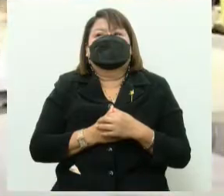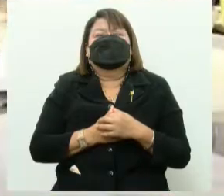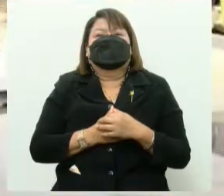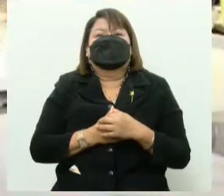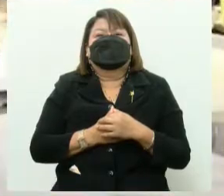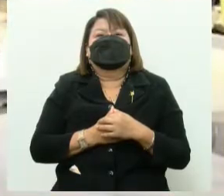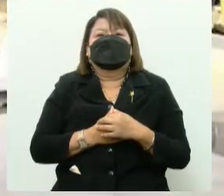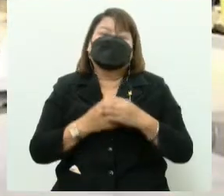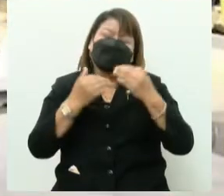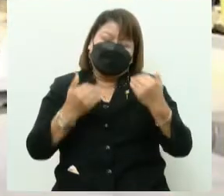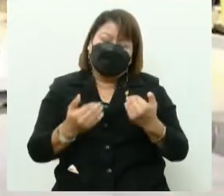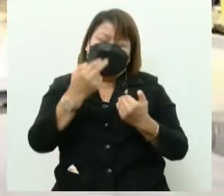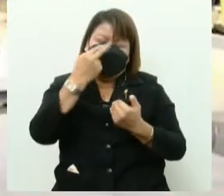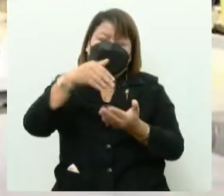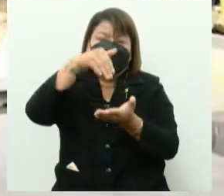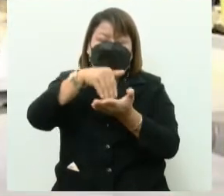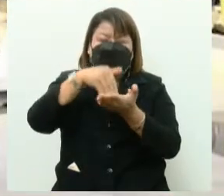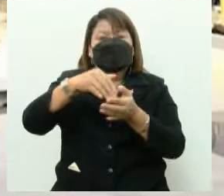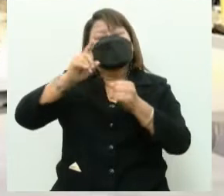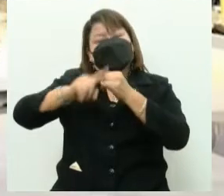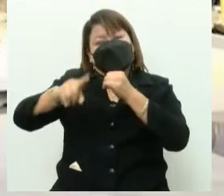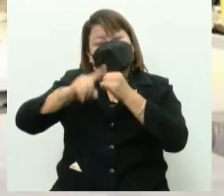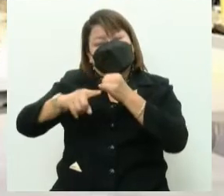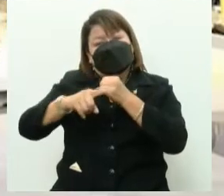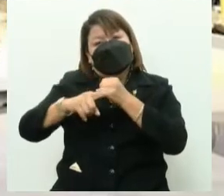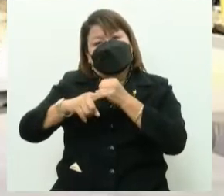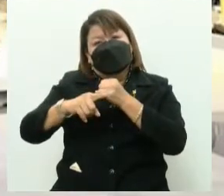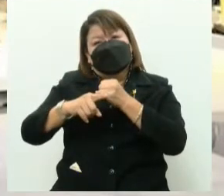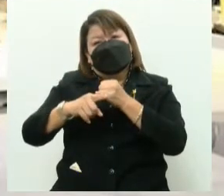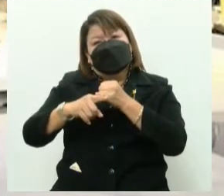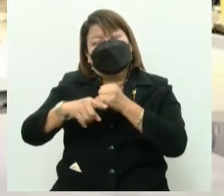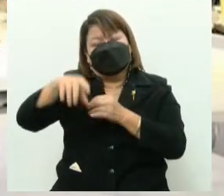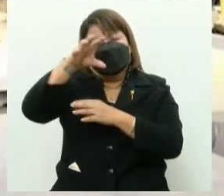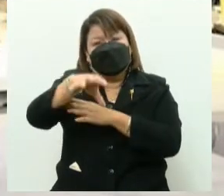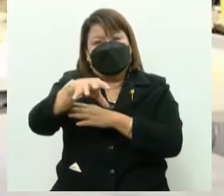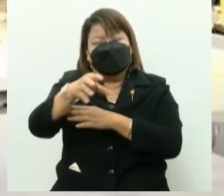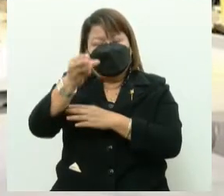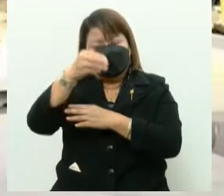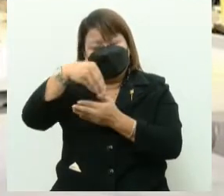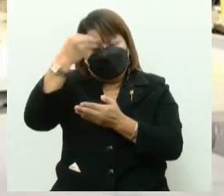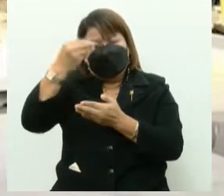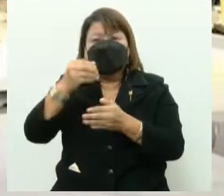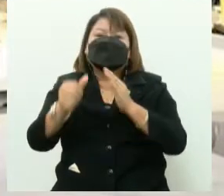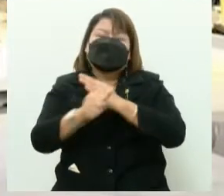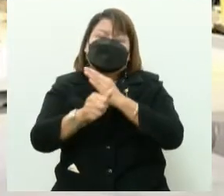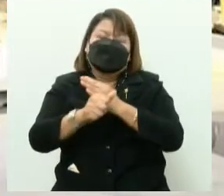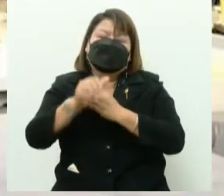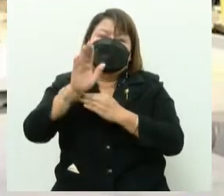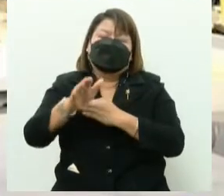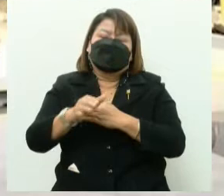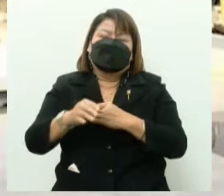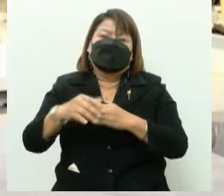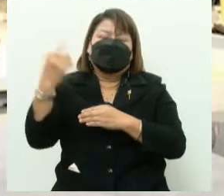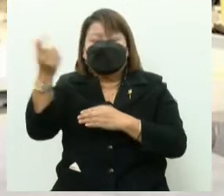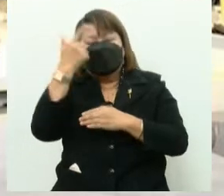ค่ะตอนนี้เราก็มาถึงการเรียนรู้สุดท้ายกันแล้วนะคะมันก็คือฐานการเรียนรู้ภัยสึนามิค่ะฐานนี้จะมีอะไรบ้าง